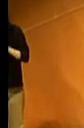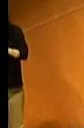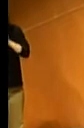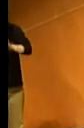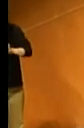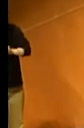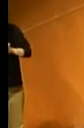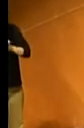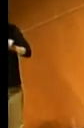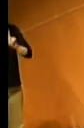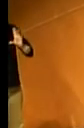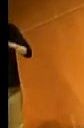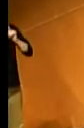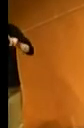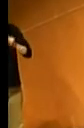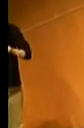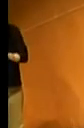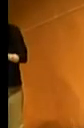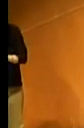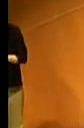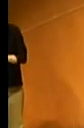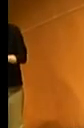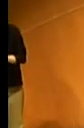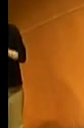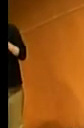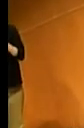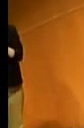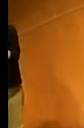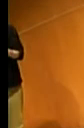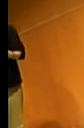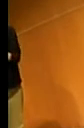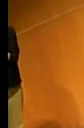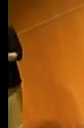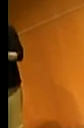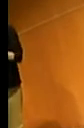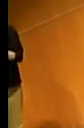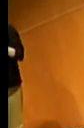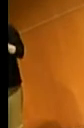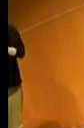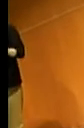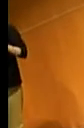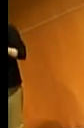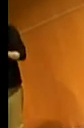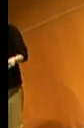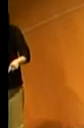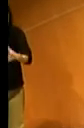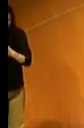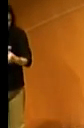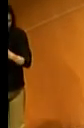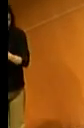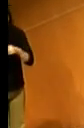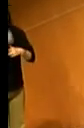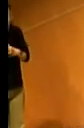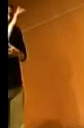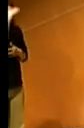place au niveau du relationnel aussi, avec les élèves, les professeurs. Et c'est un travail